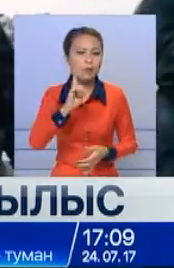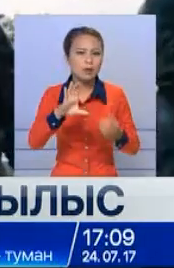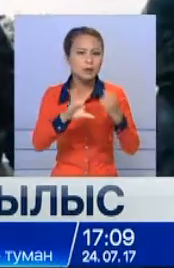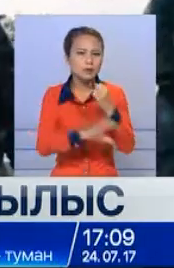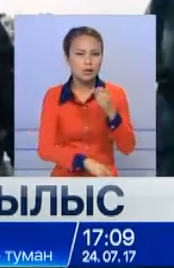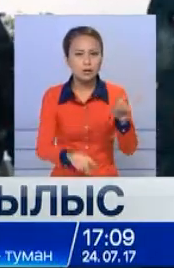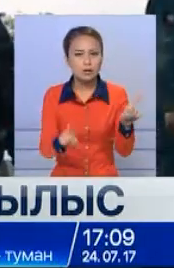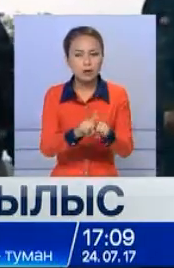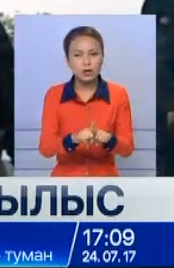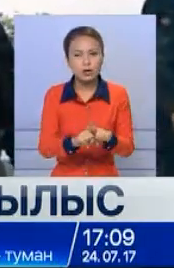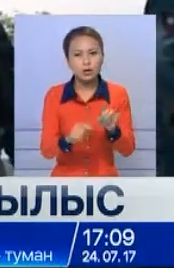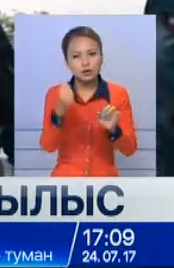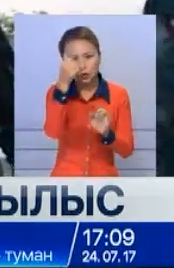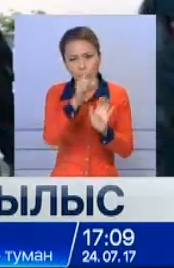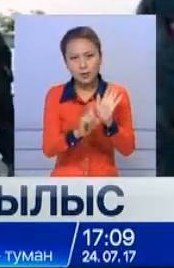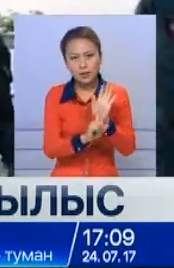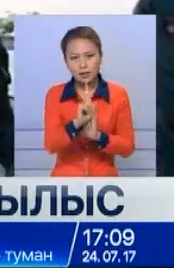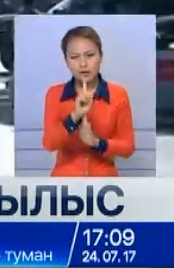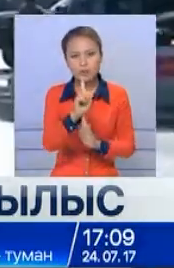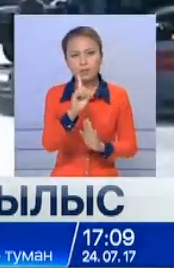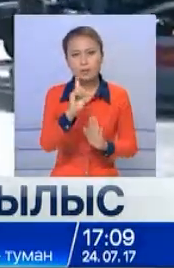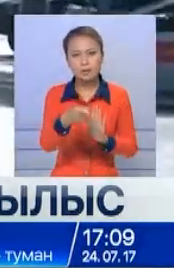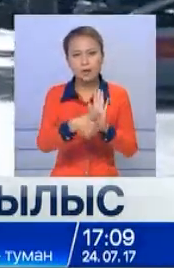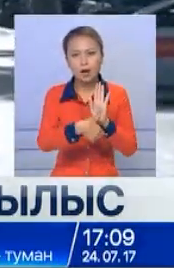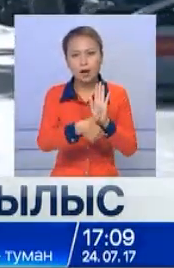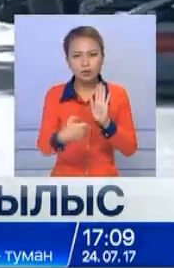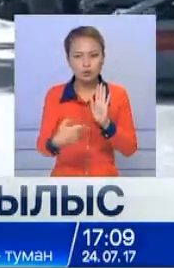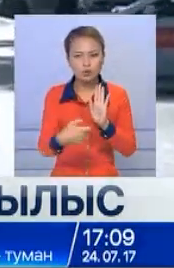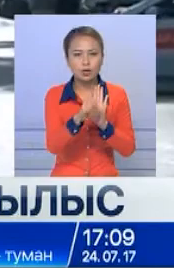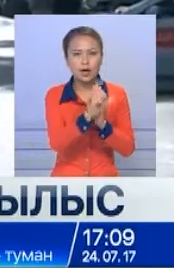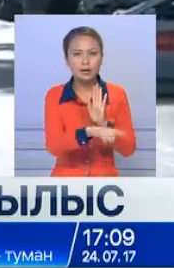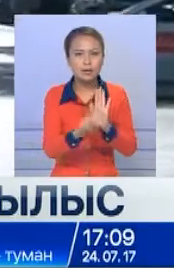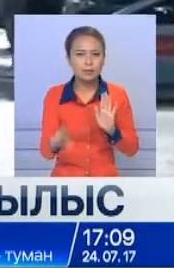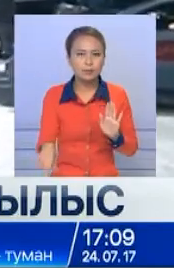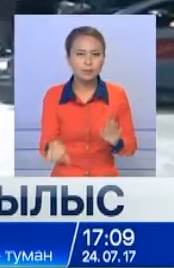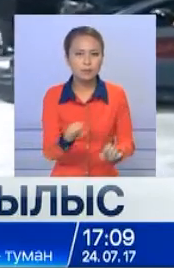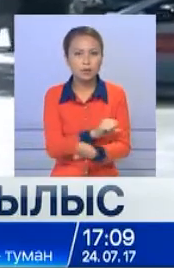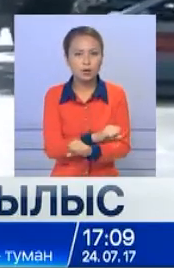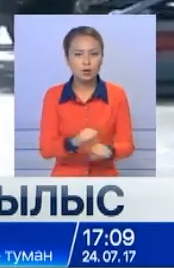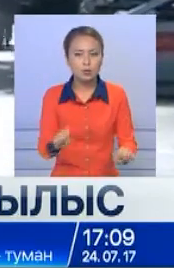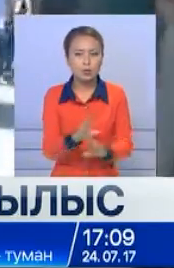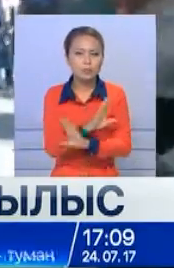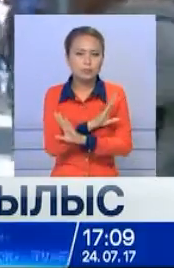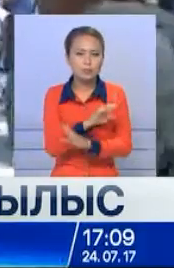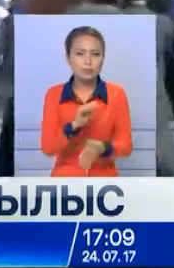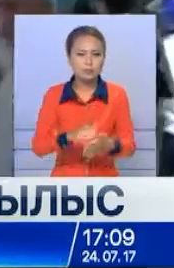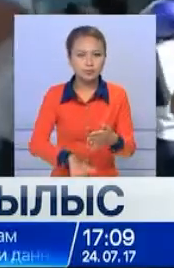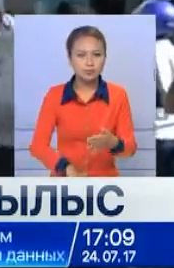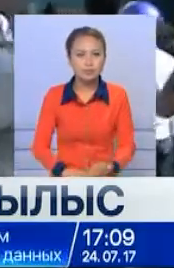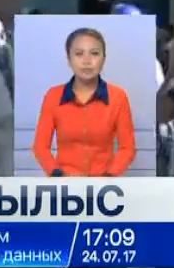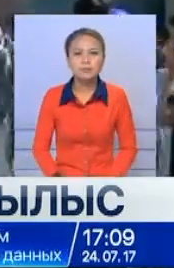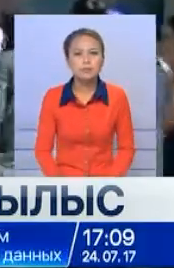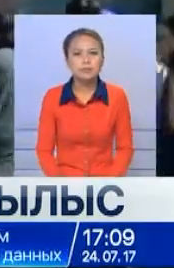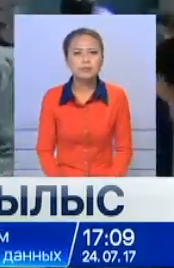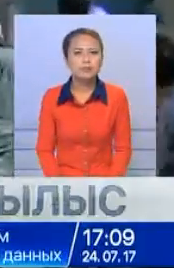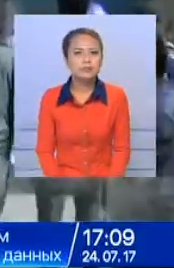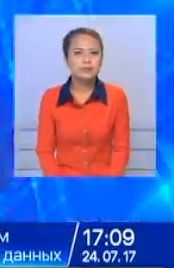қарағанда жыл басынан бері Ауғанстанның 1600-ден астам адамы жарылыс құрбаны болған.